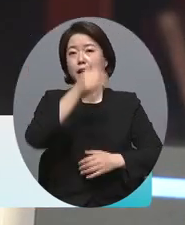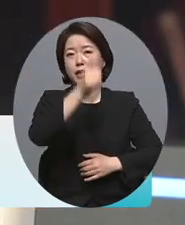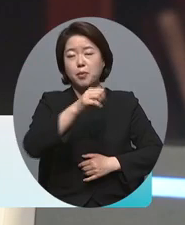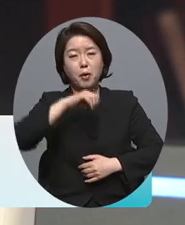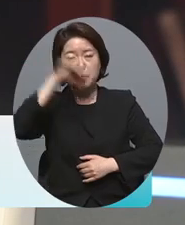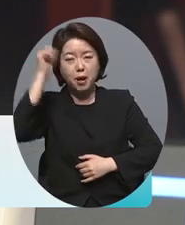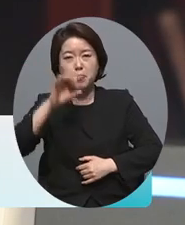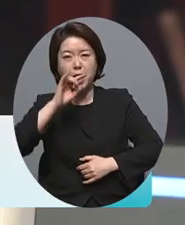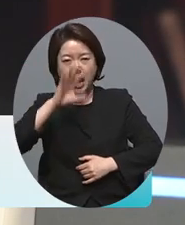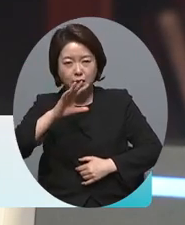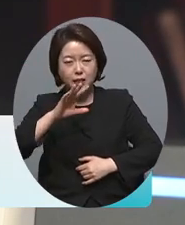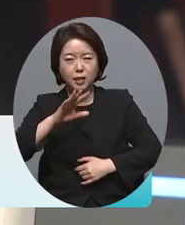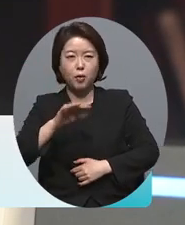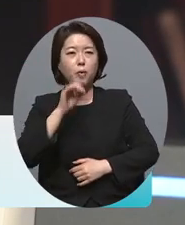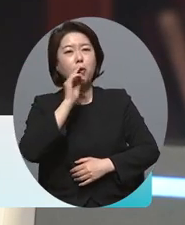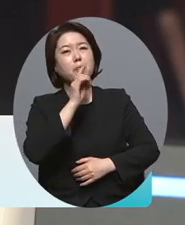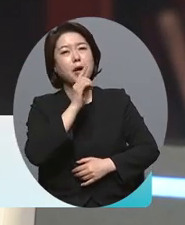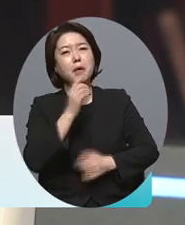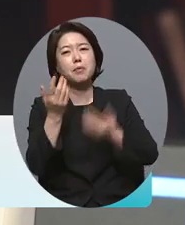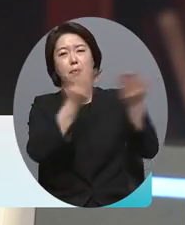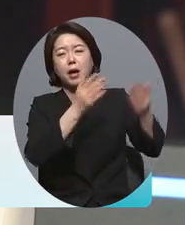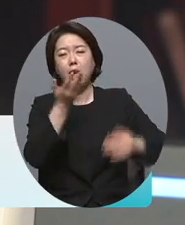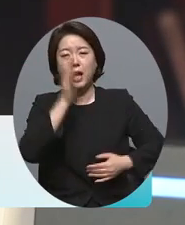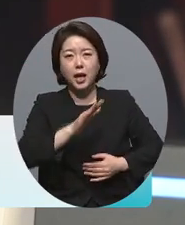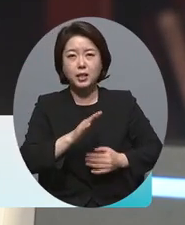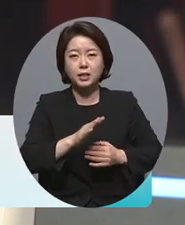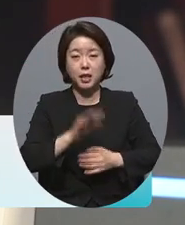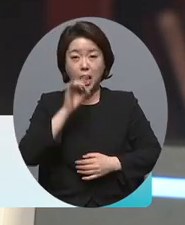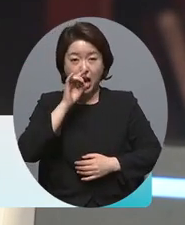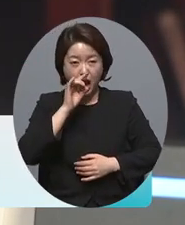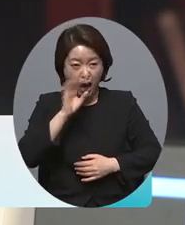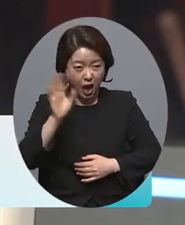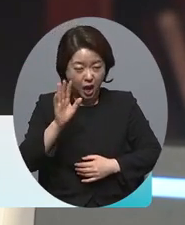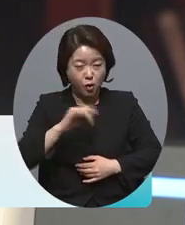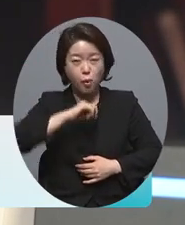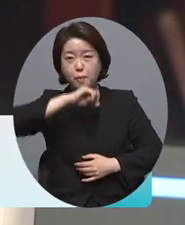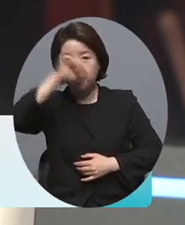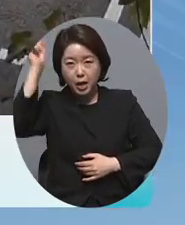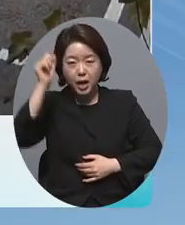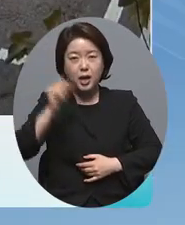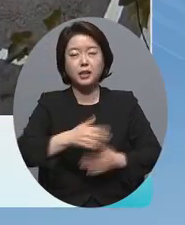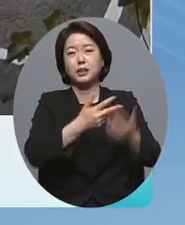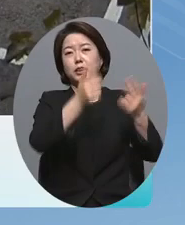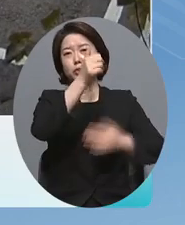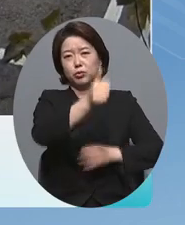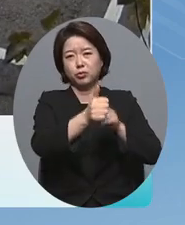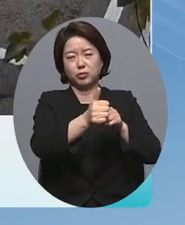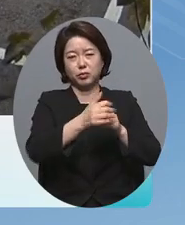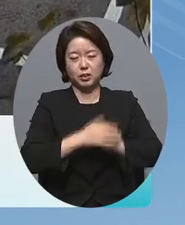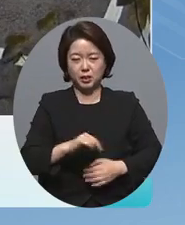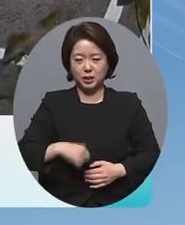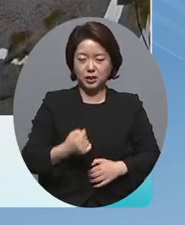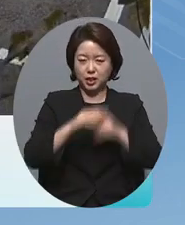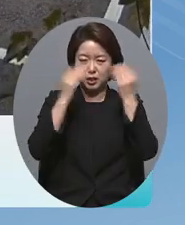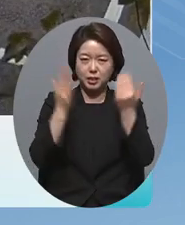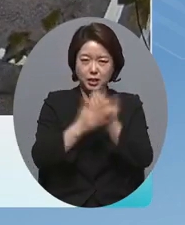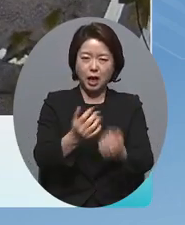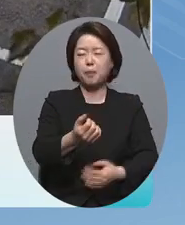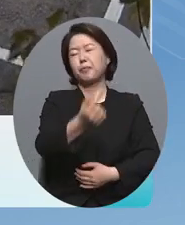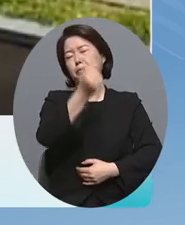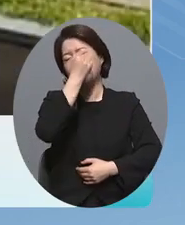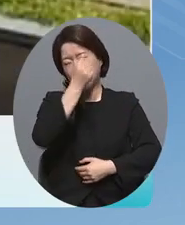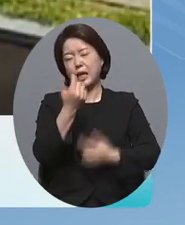된다라는 얘기를 쭉 했는데도 불구하고 그 대표를 뽑은 민주당이 지금 사실은 그 본인들이 다 지금 이게 자초한 거라고